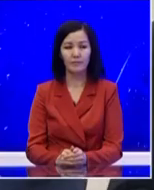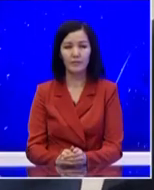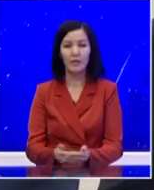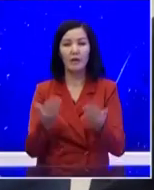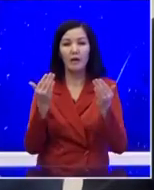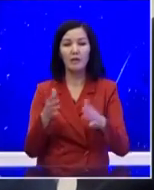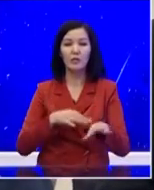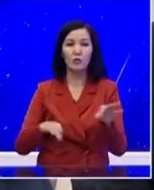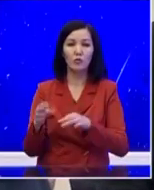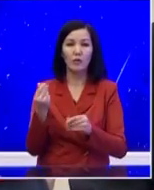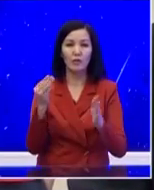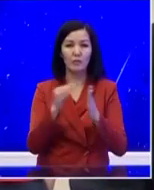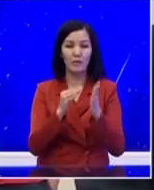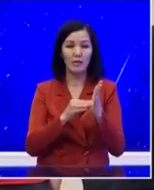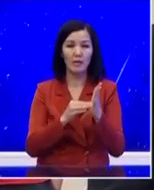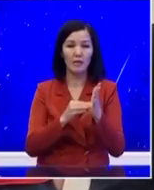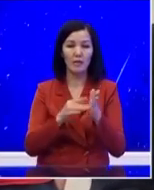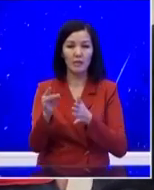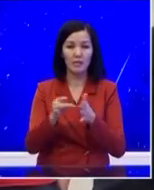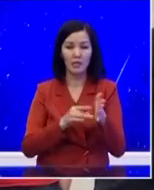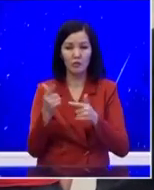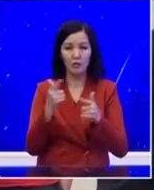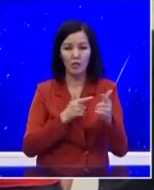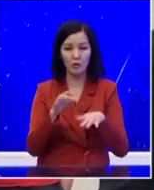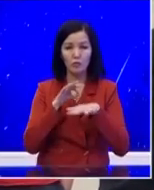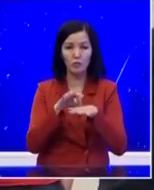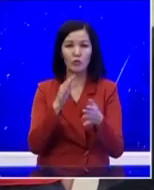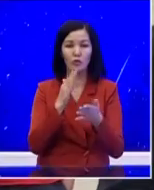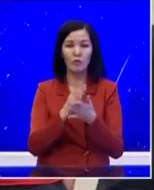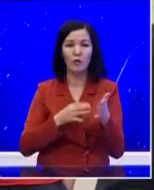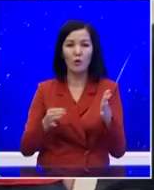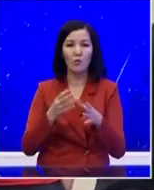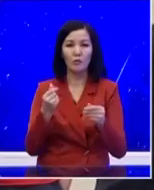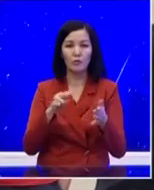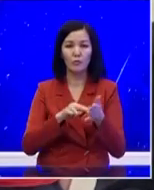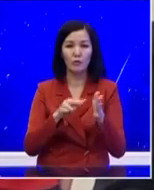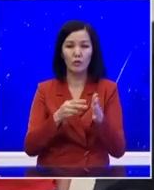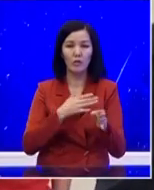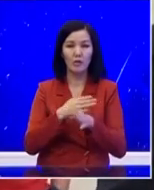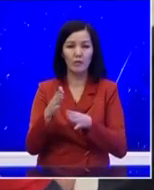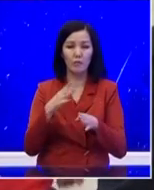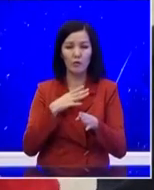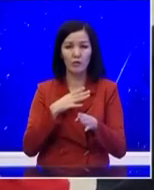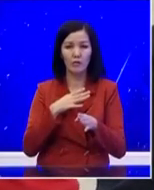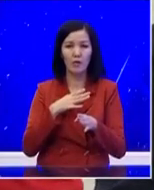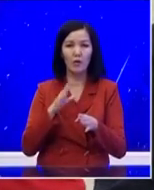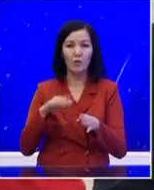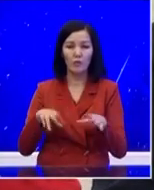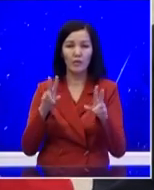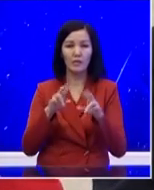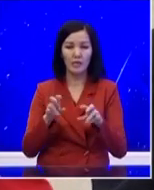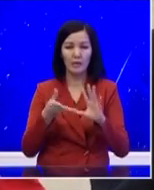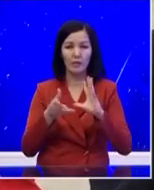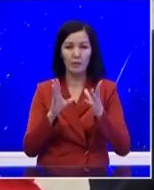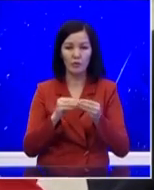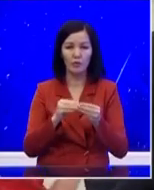Қазір жобалық сметалық құжаттаманы жедел әзірлеу жұмыстар жүріп жатыр. Облыстық бюджеттен қаражат бөлінді. Одан кейін сараптама жүргізіледі.